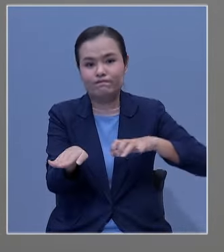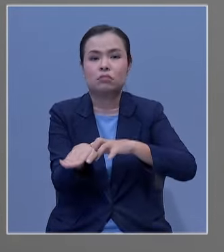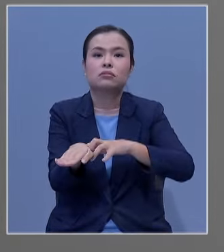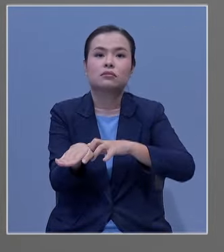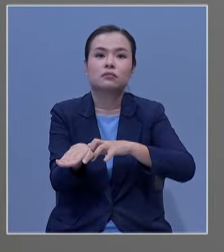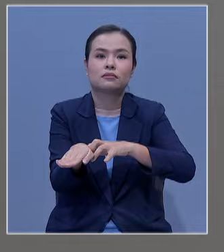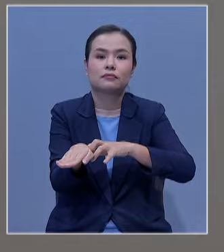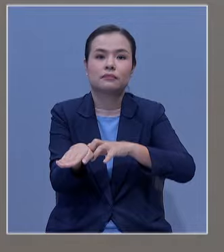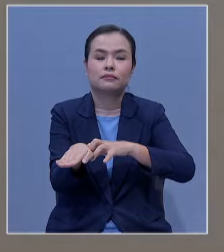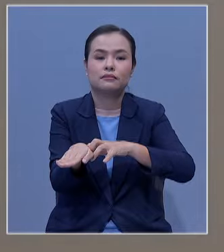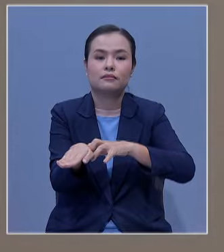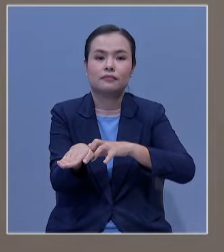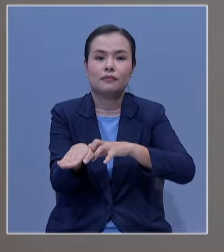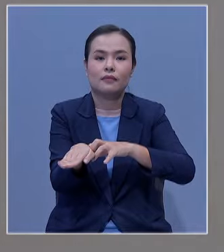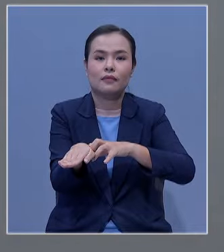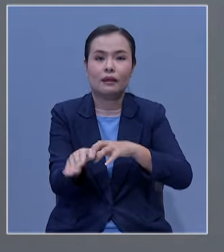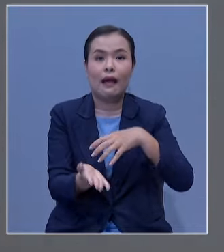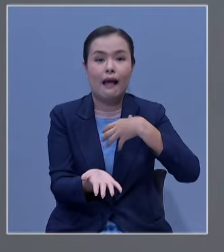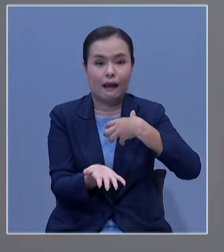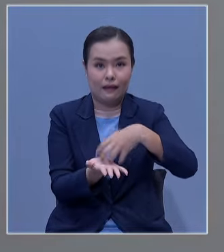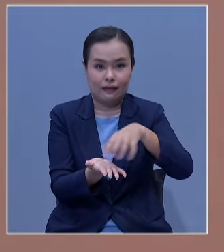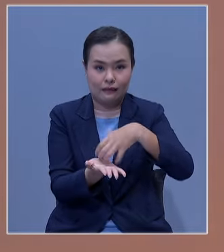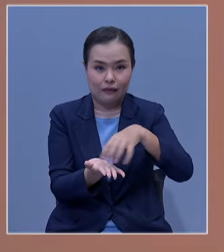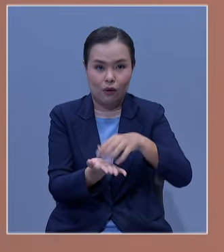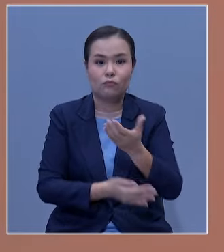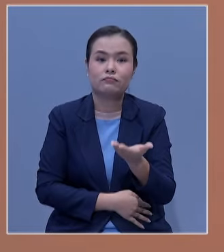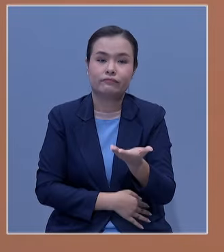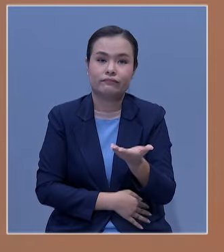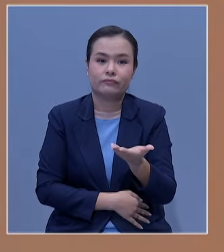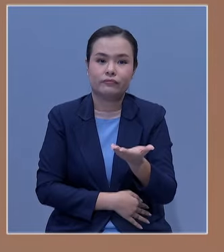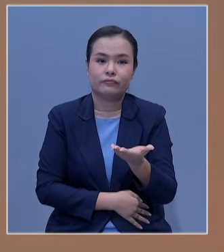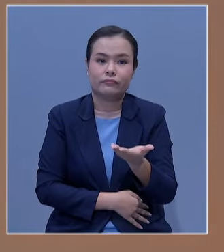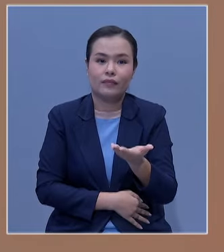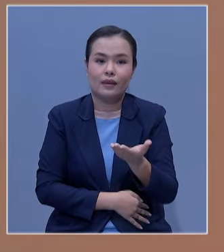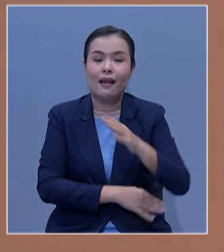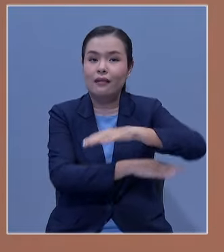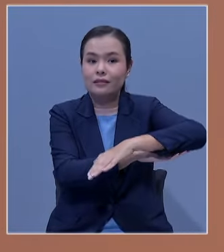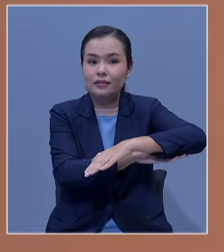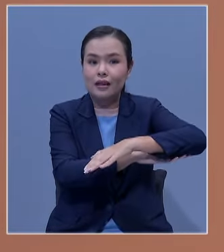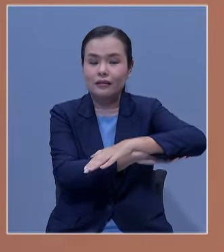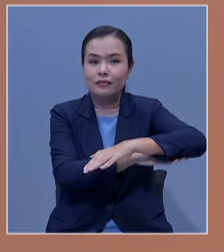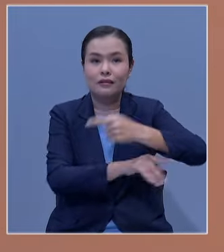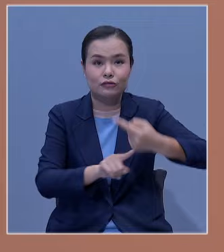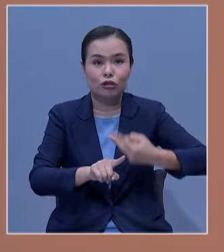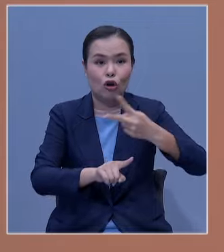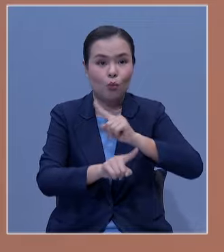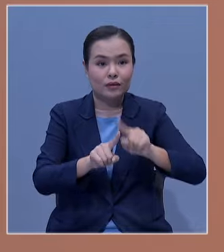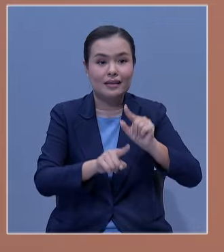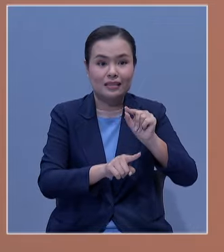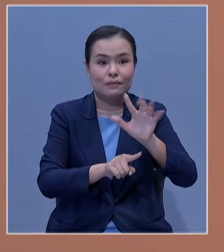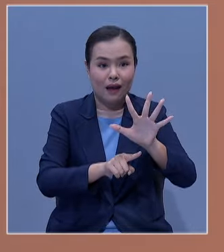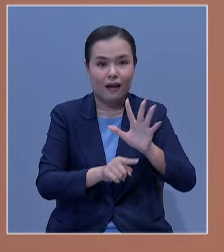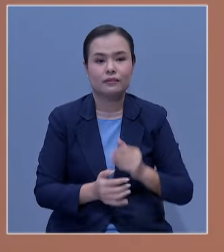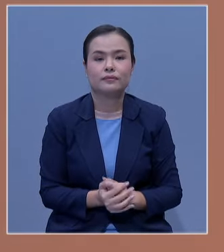นะครับทางคุณสมานเจ้าของคลิปเล่าให้ฟังแบบนี้ครับว่าเหตุการณ์นี้เกิดขึ้นช่วงเย็นของวันที่25กุมภาพันธ์ที่ผ่านมานี่เ